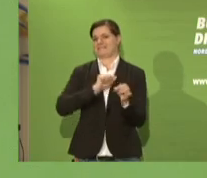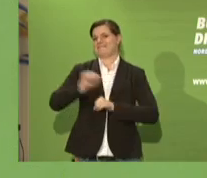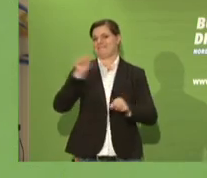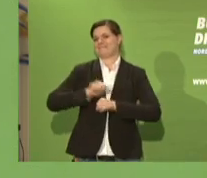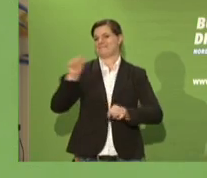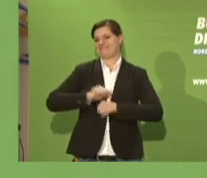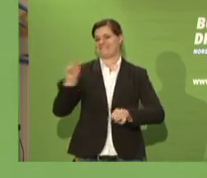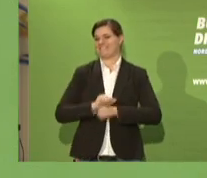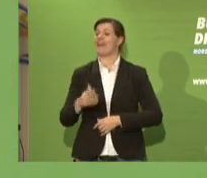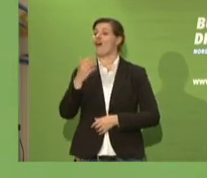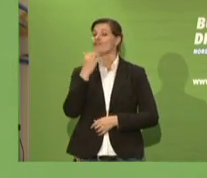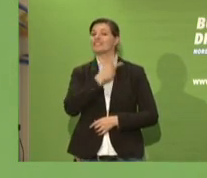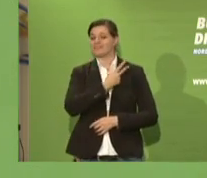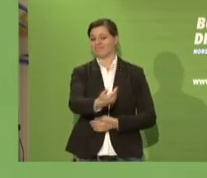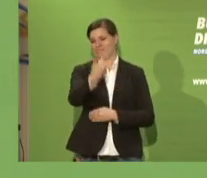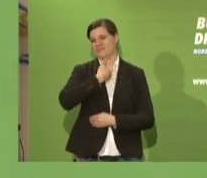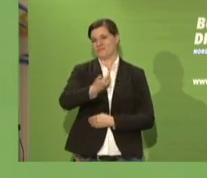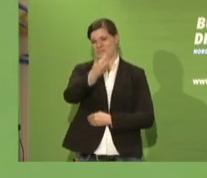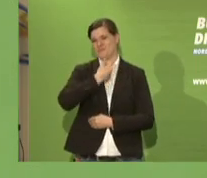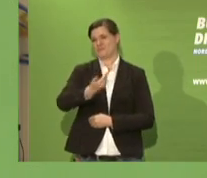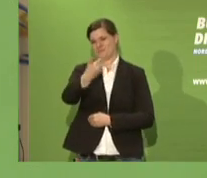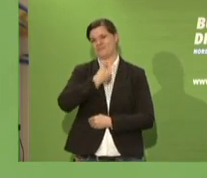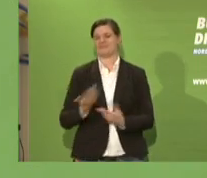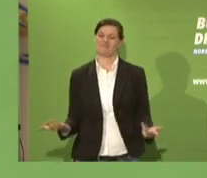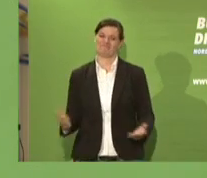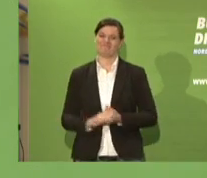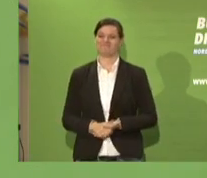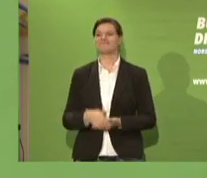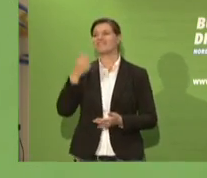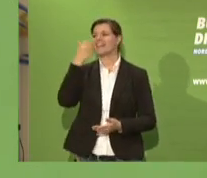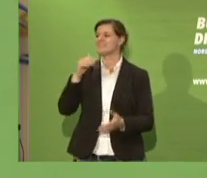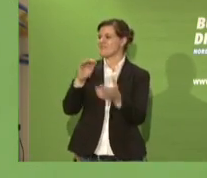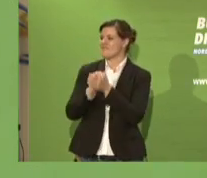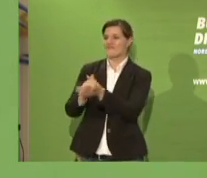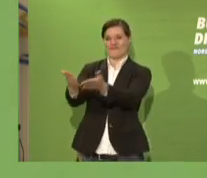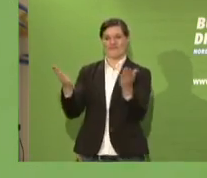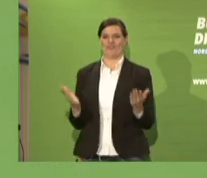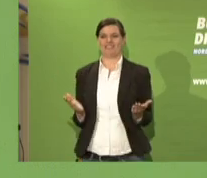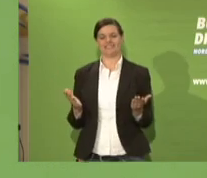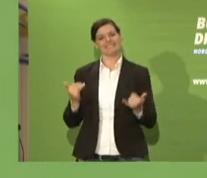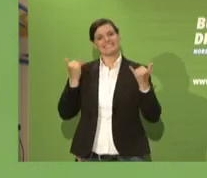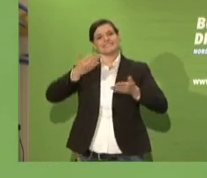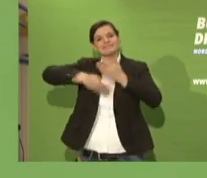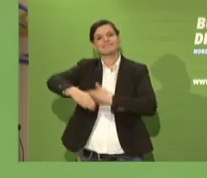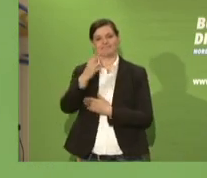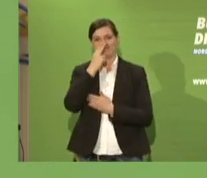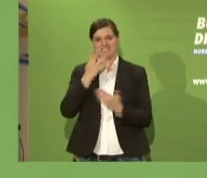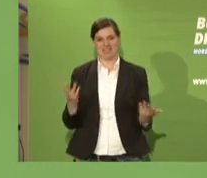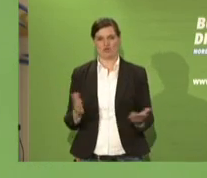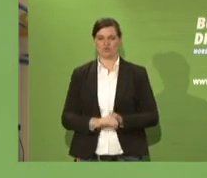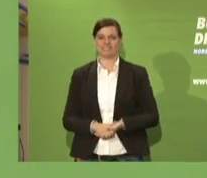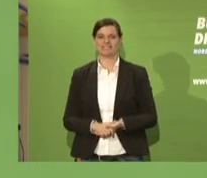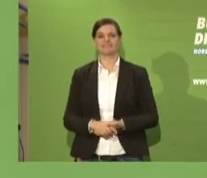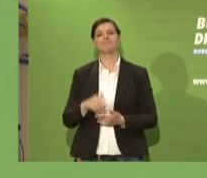euch auch hier in Nordrhein-Westfalen ganz häufig zu dem Thema. Ja, liebe Freundinnen und Freunde, was liegt vor uns? 2